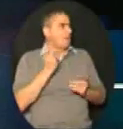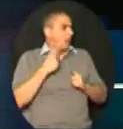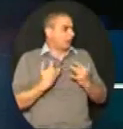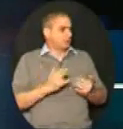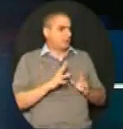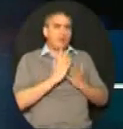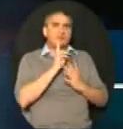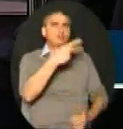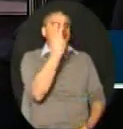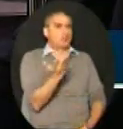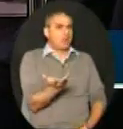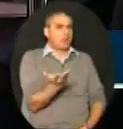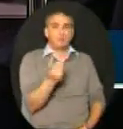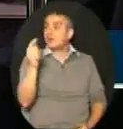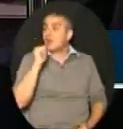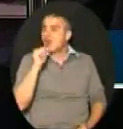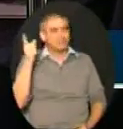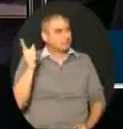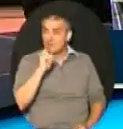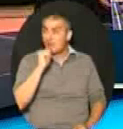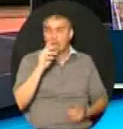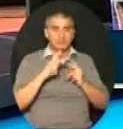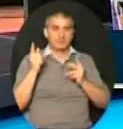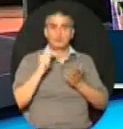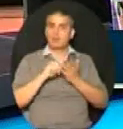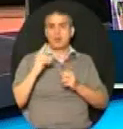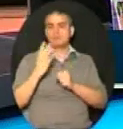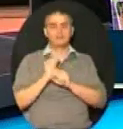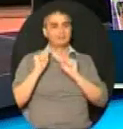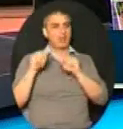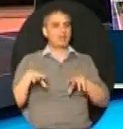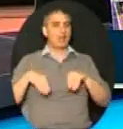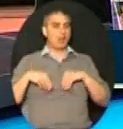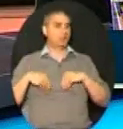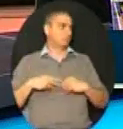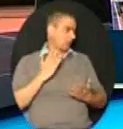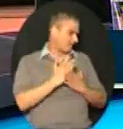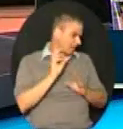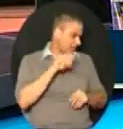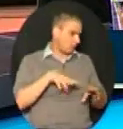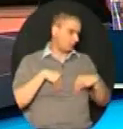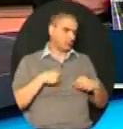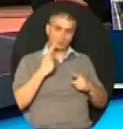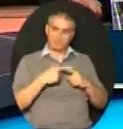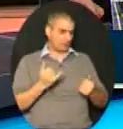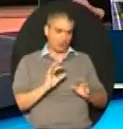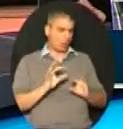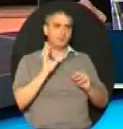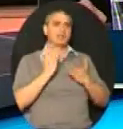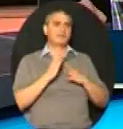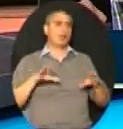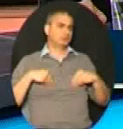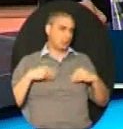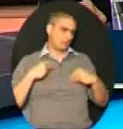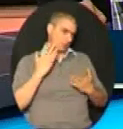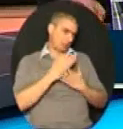היא חייבת להיפטר. כבר שנתיים ששינוי לא נפתר. שלום, לא רוצים לפתור. בגלל שלא מצליחים להגיע להסכמות. הגיעו להסכמות ועדיין לא מצליחים הגיעו להסכמות. אני